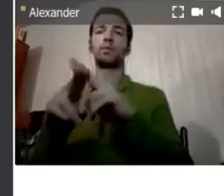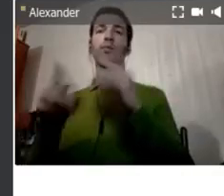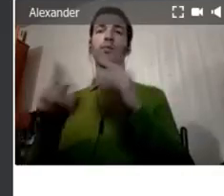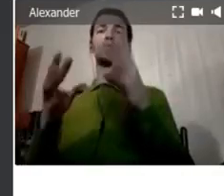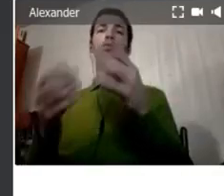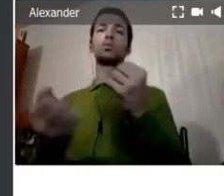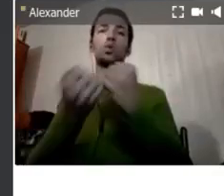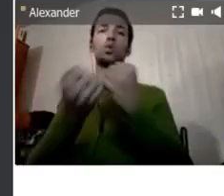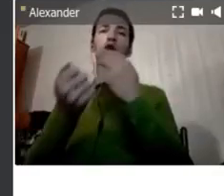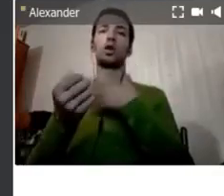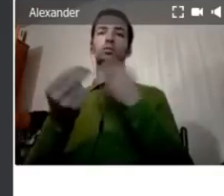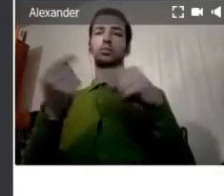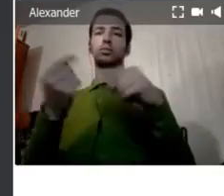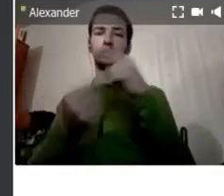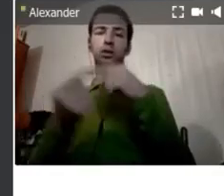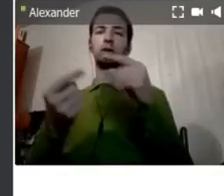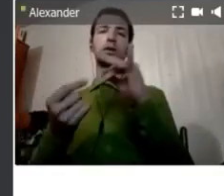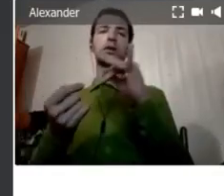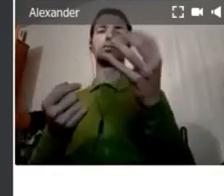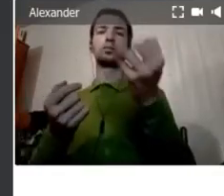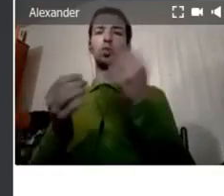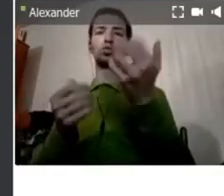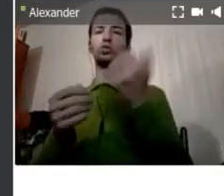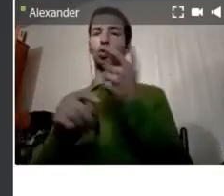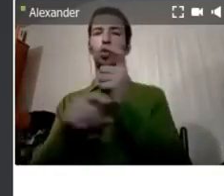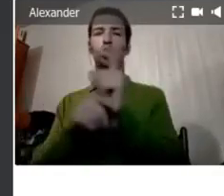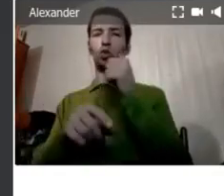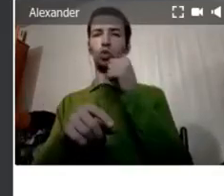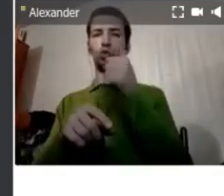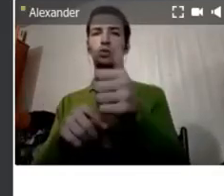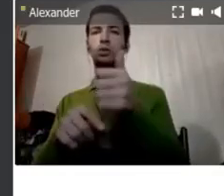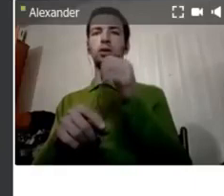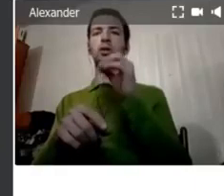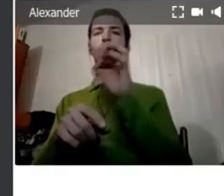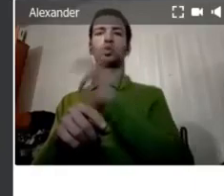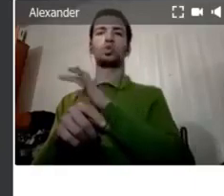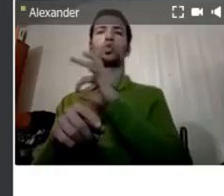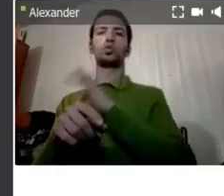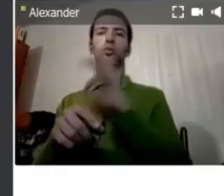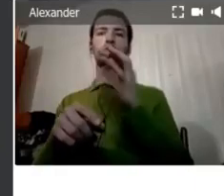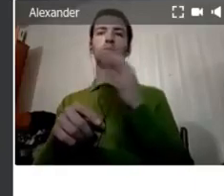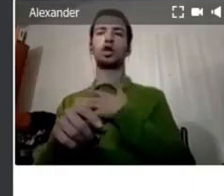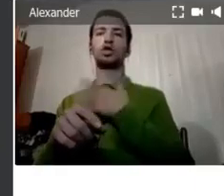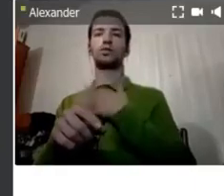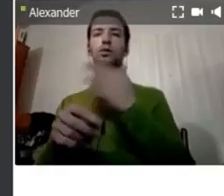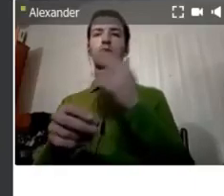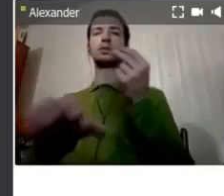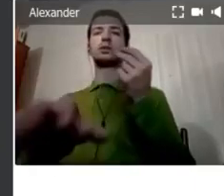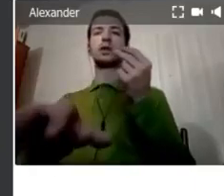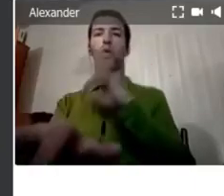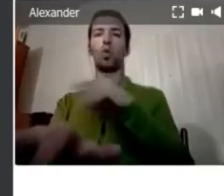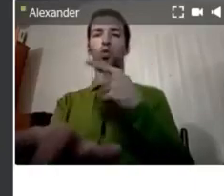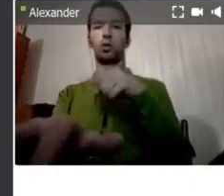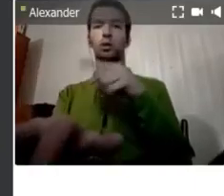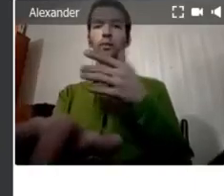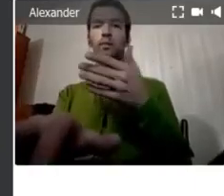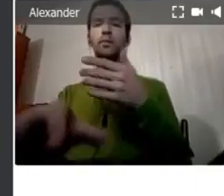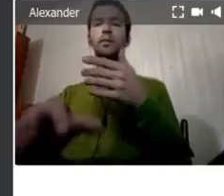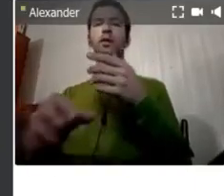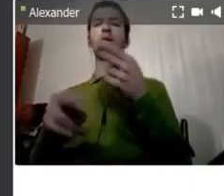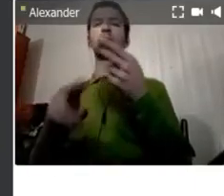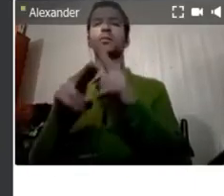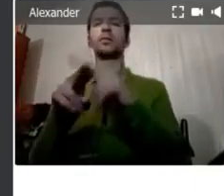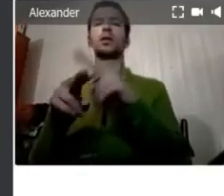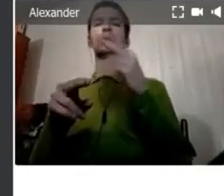У меня, кстати, есть по лидерской слайды. Все-таки я немножко расскажу. То есть, ну вот простые примеры, да, как приходят бонусы. Вот мы видим,